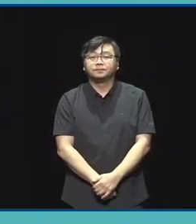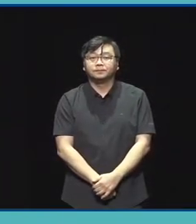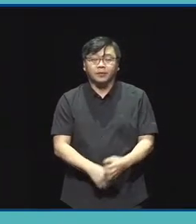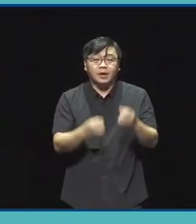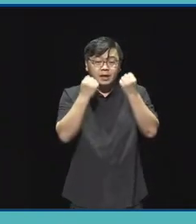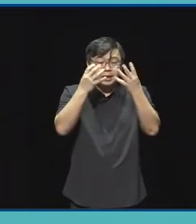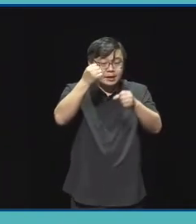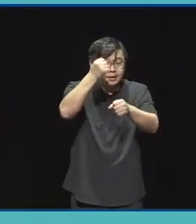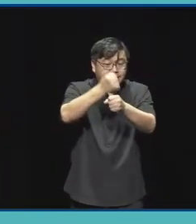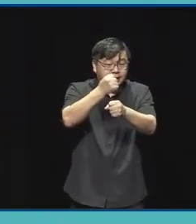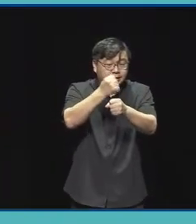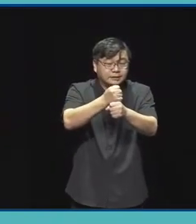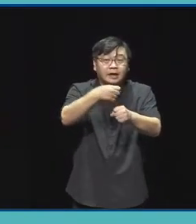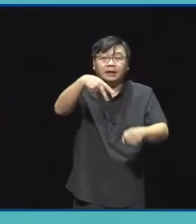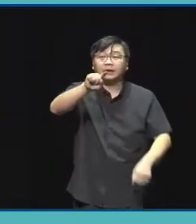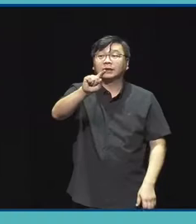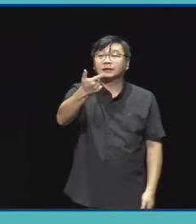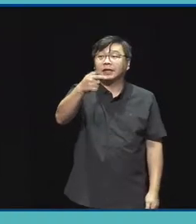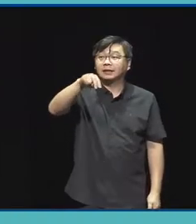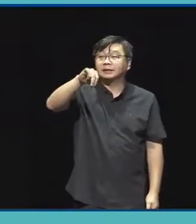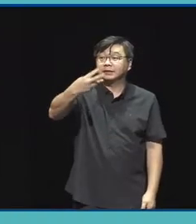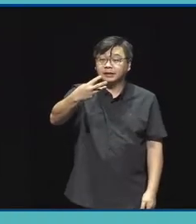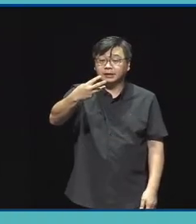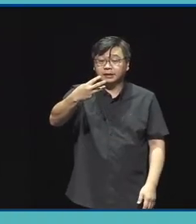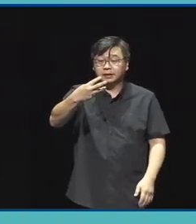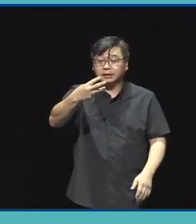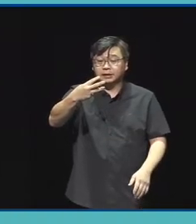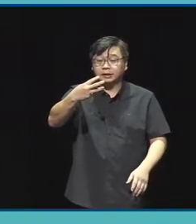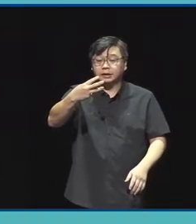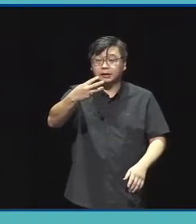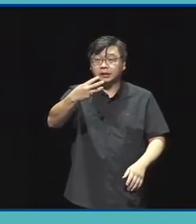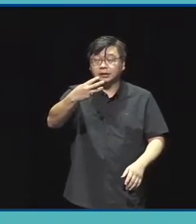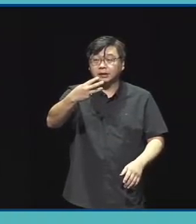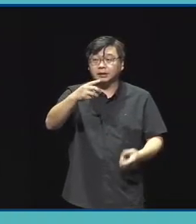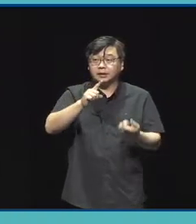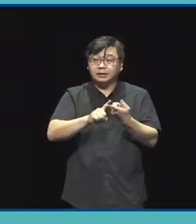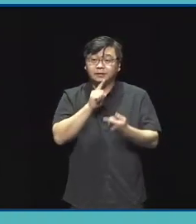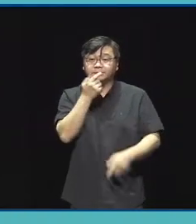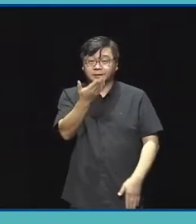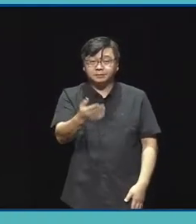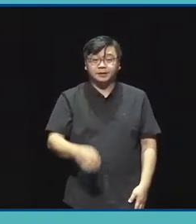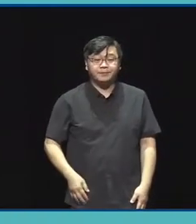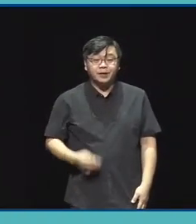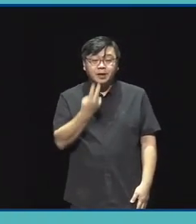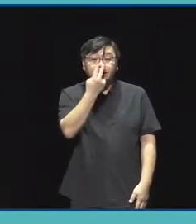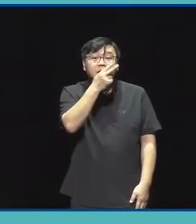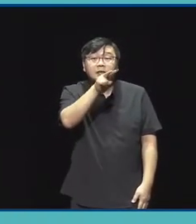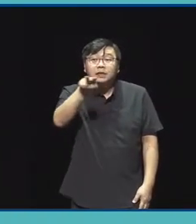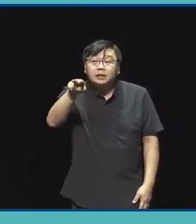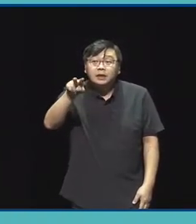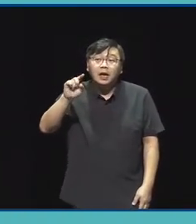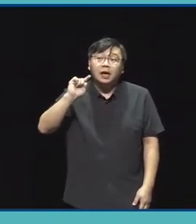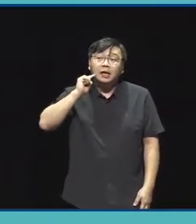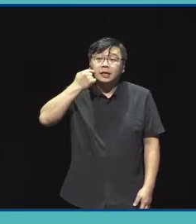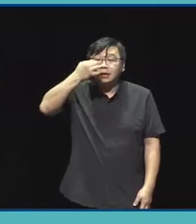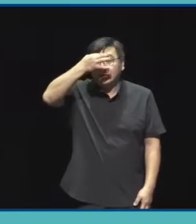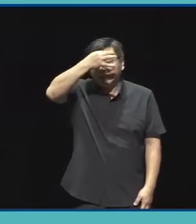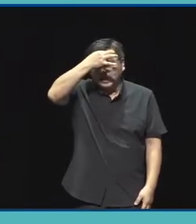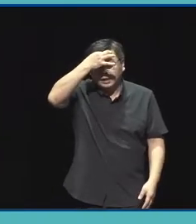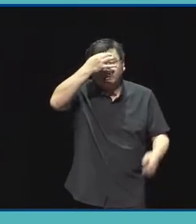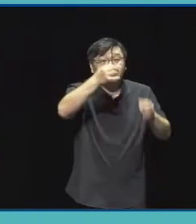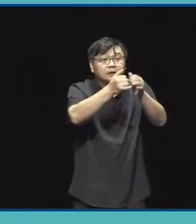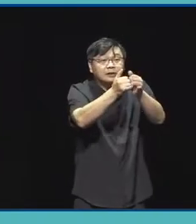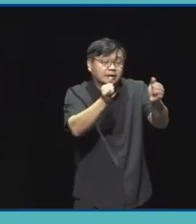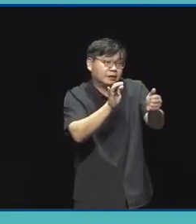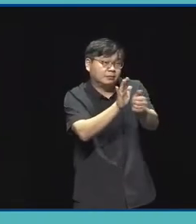먼저 창작 산실부터 말씀드리겠습니다이 사업은 시각예술 전문 예술가분들을